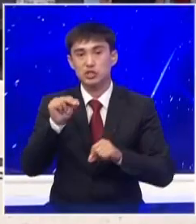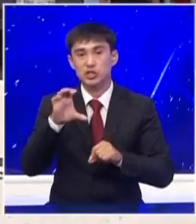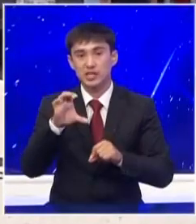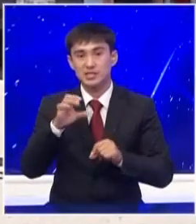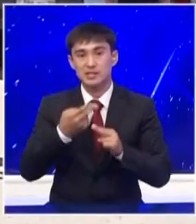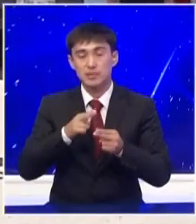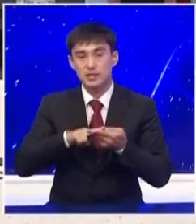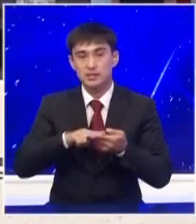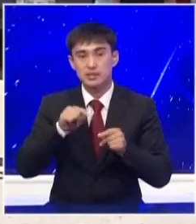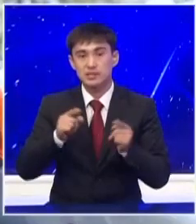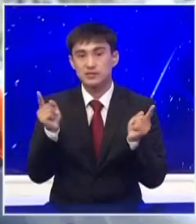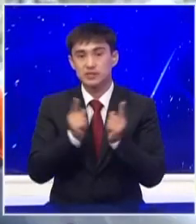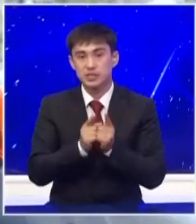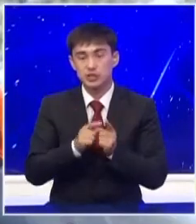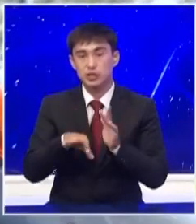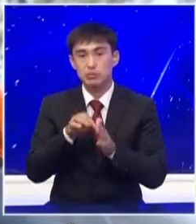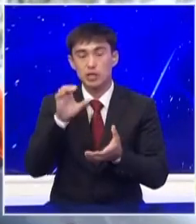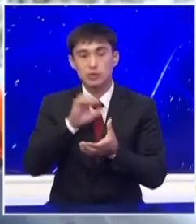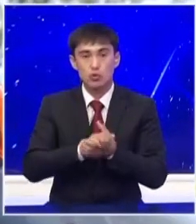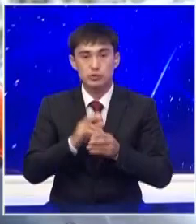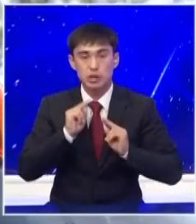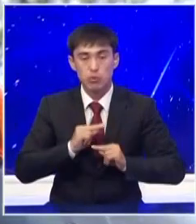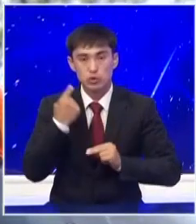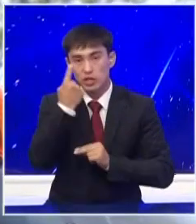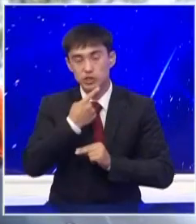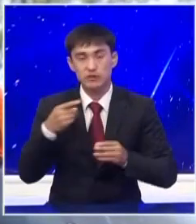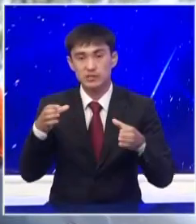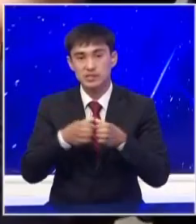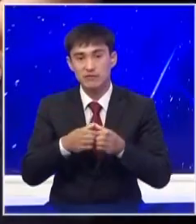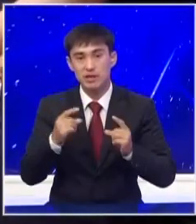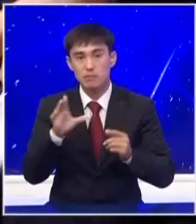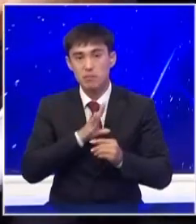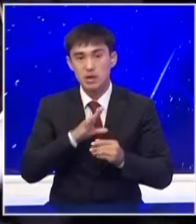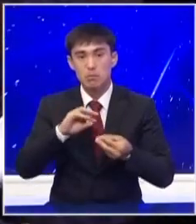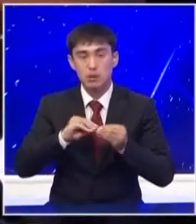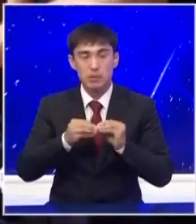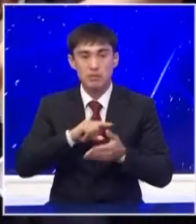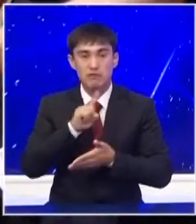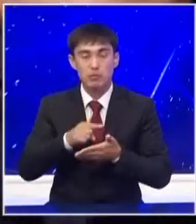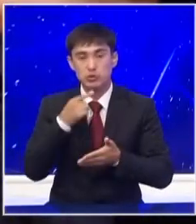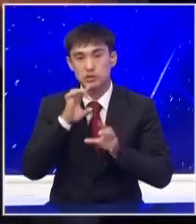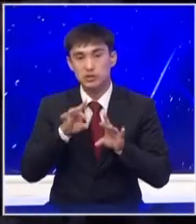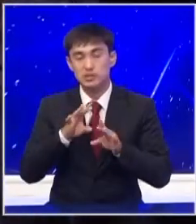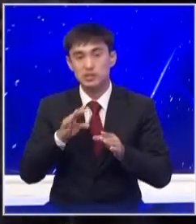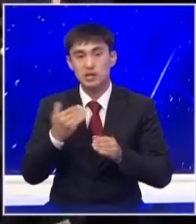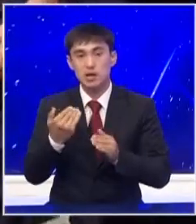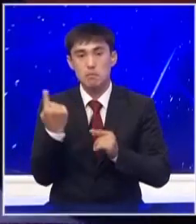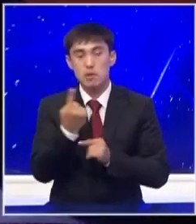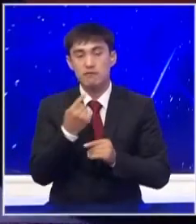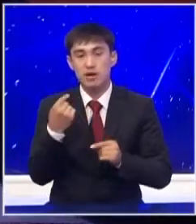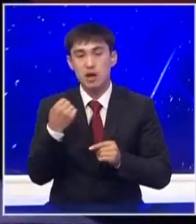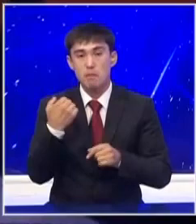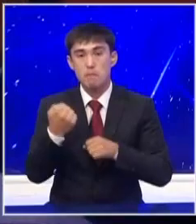чрезвычайным ситуациям. В ходе встречи депутаты ознакомились с работой личного состава и подняли ряд проблемных вопросов, касающихся прежде всего